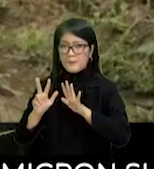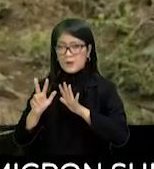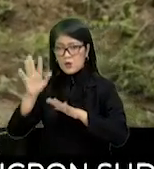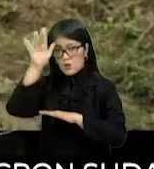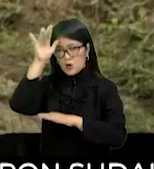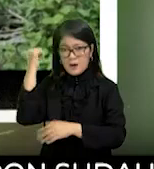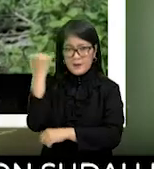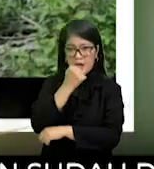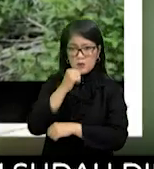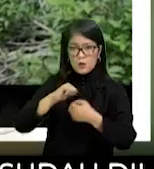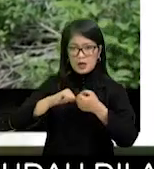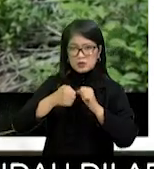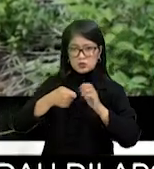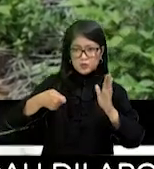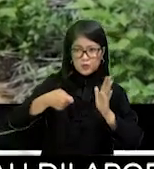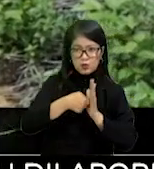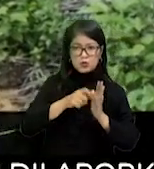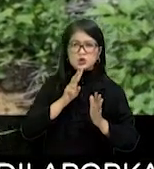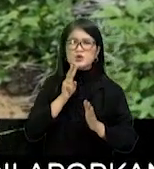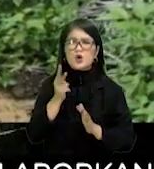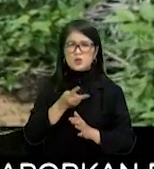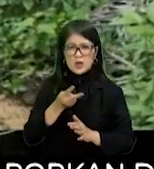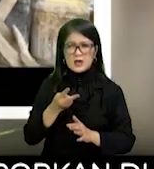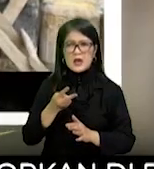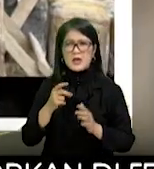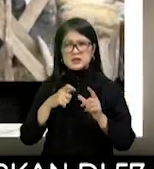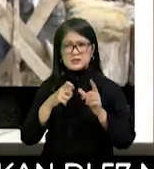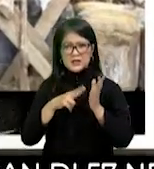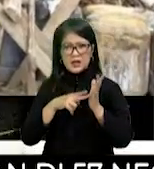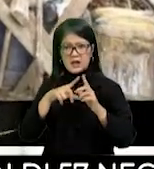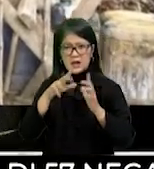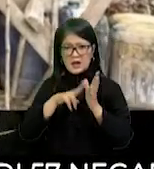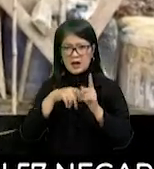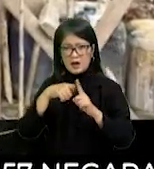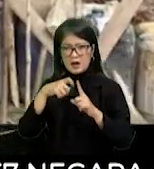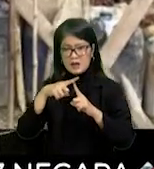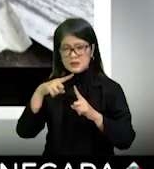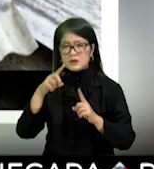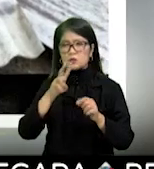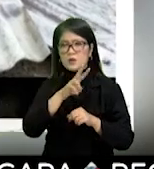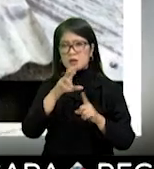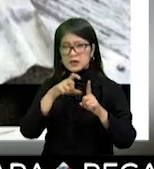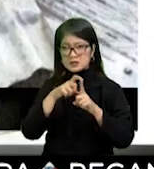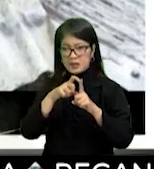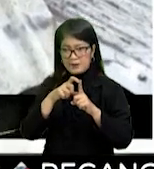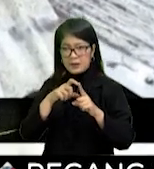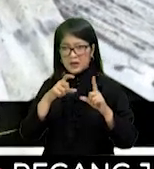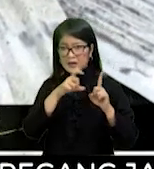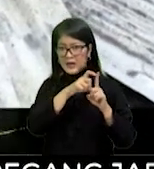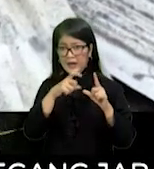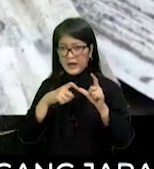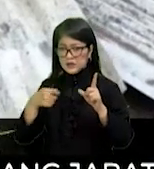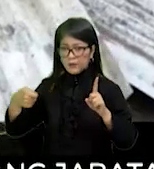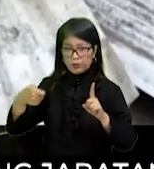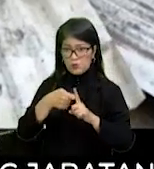kerabatnya sendiri di Kecamatan Saibingai, Langkat, 2 Desember lalu. Korban DS tewas dibunuh oleh 8 orang yang masih kerabatnya